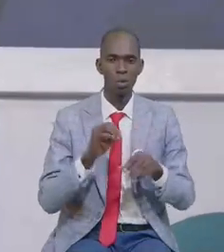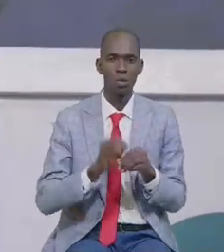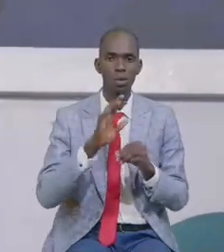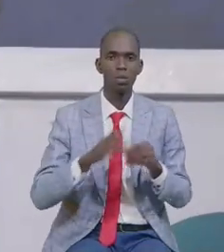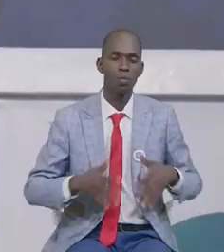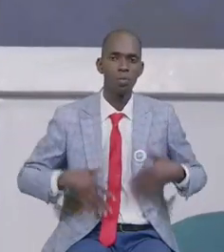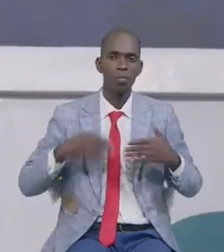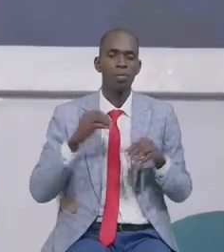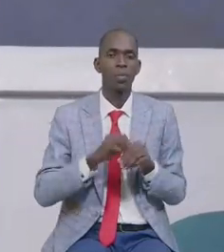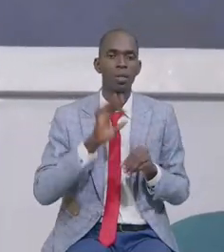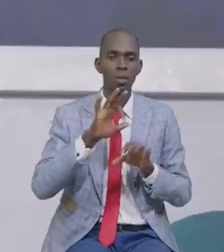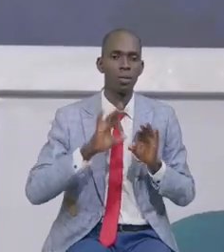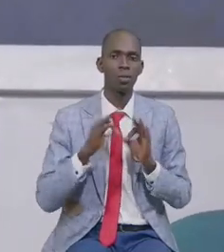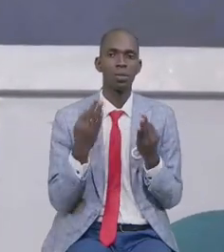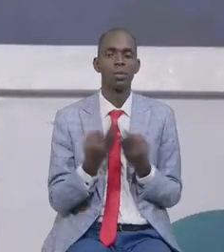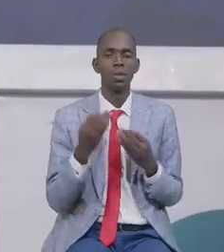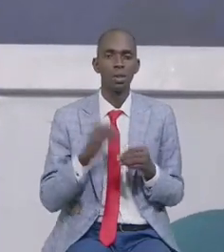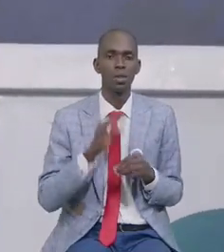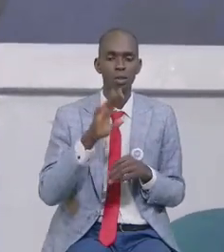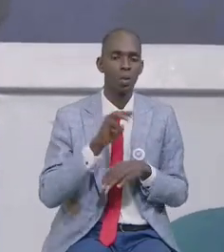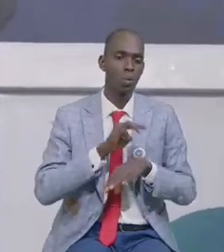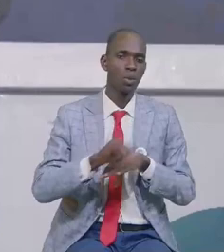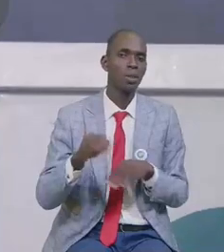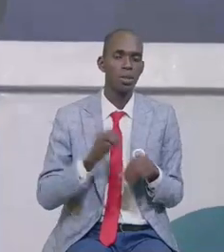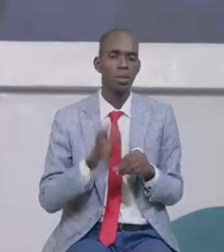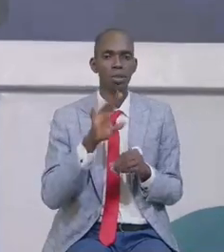ta famille, dans ton ministère, dans